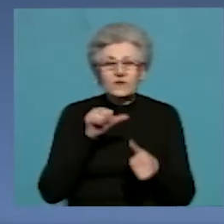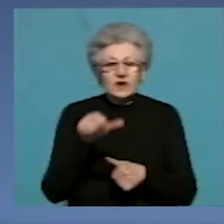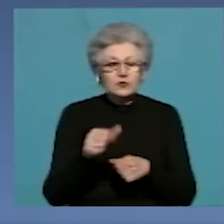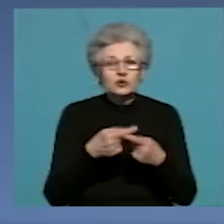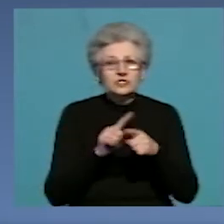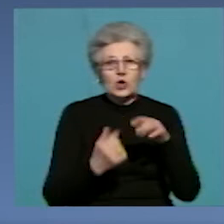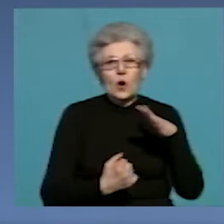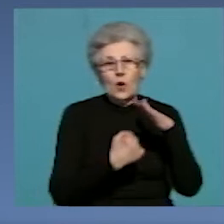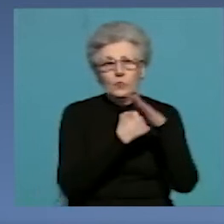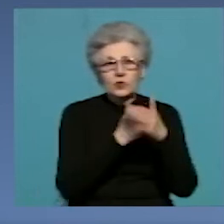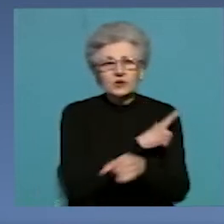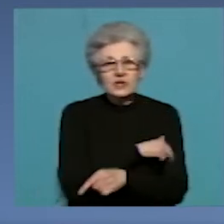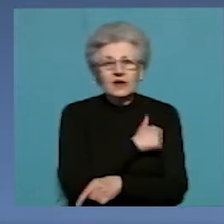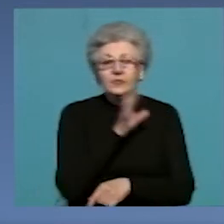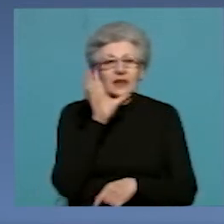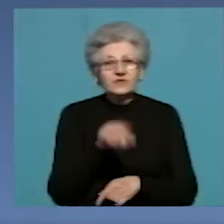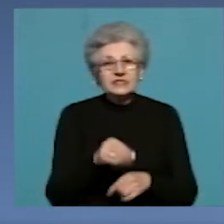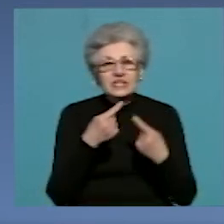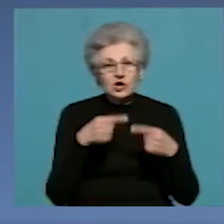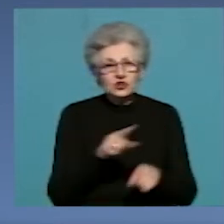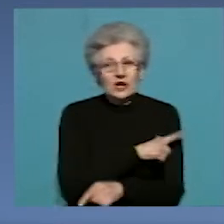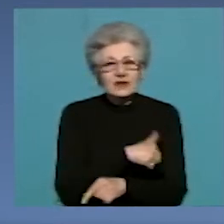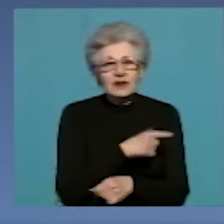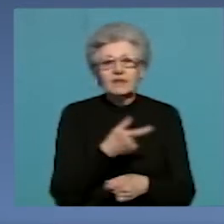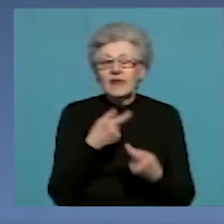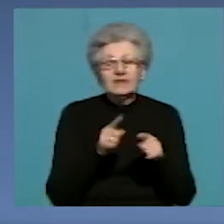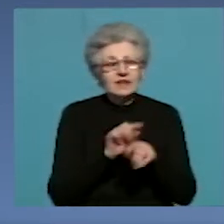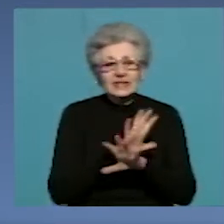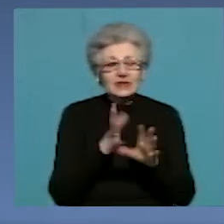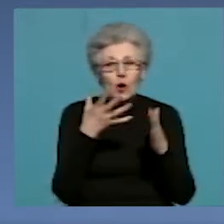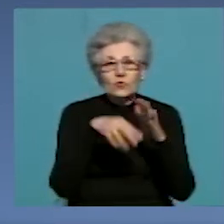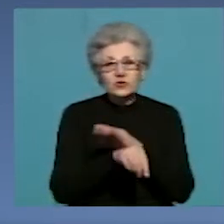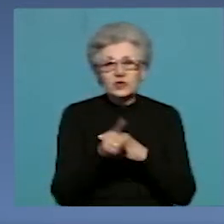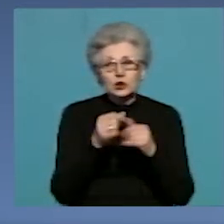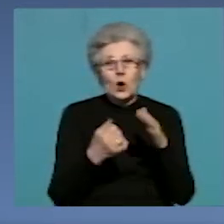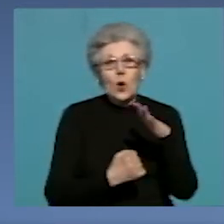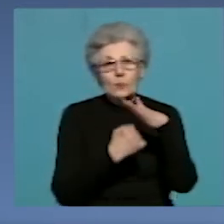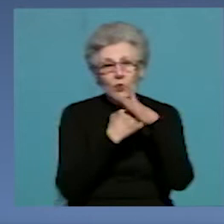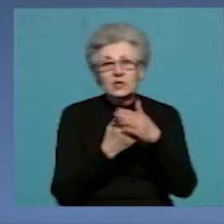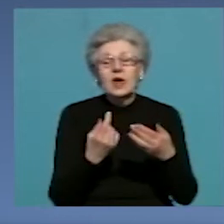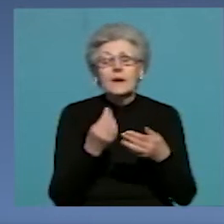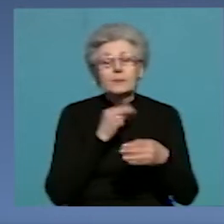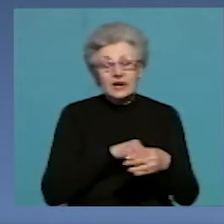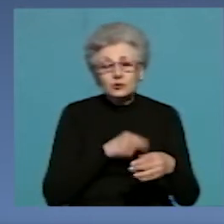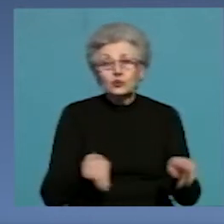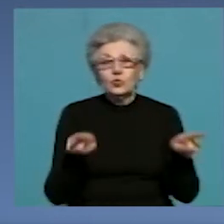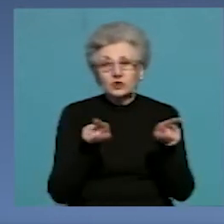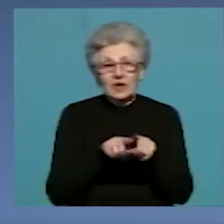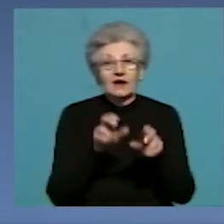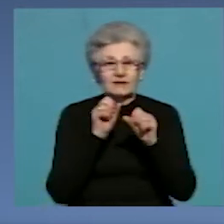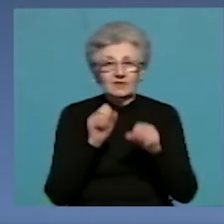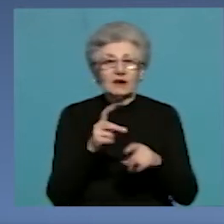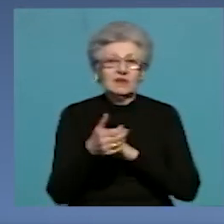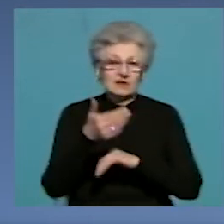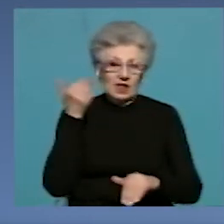будуть виключно ці опорні лікарні. Тобто всі інші лікарні, які не війшли до опорних, вони працюють аналогічно, як